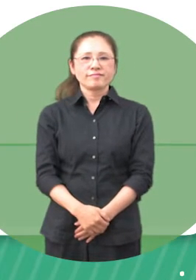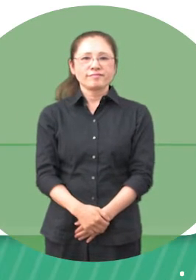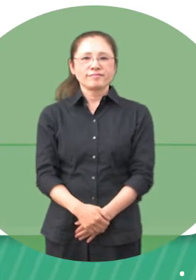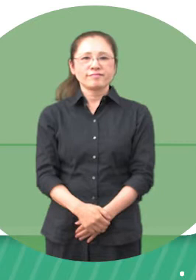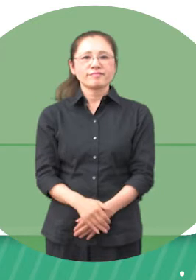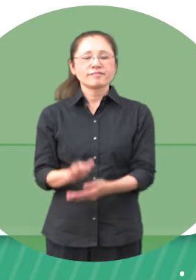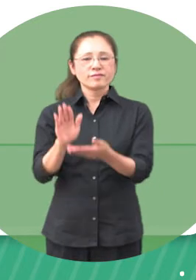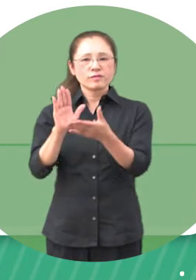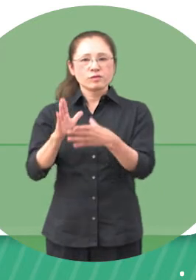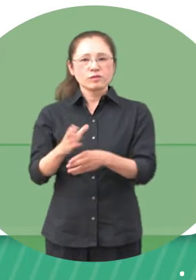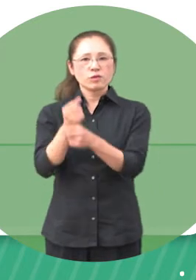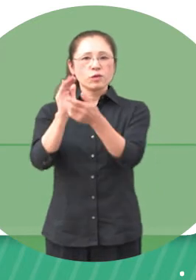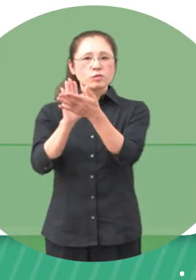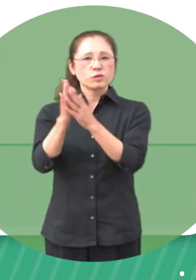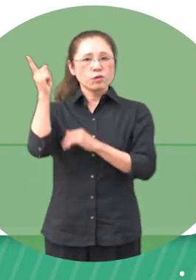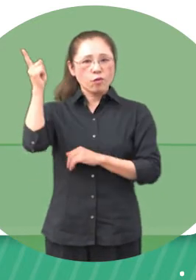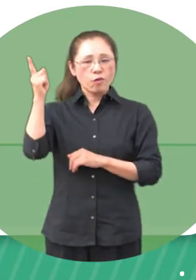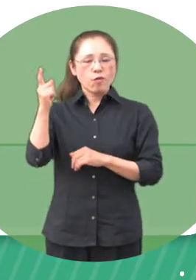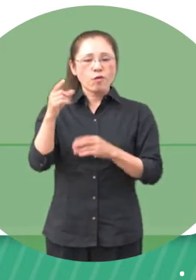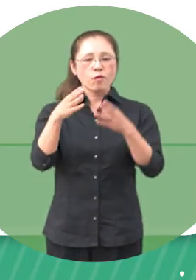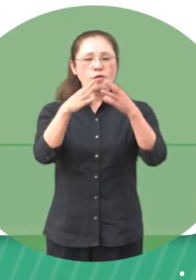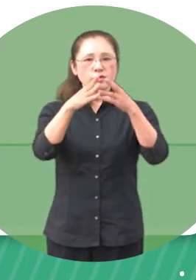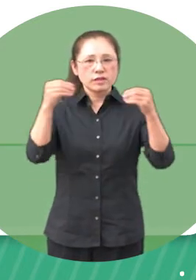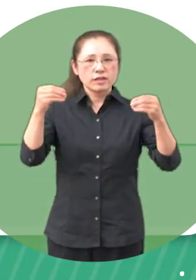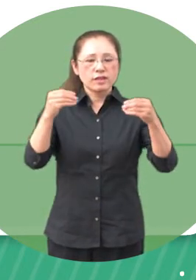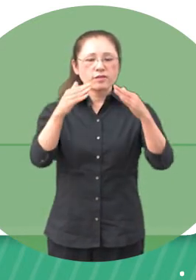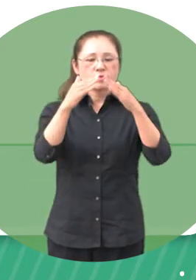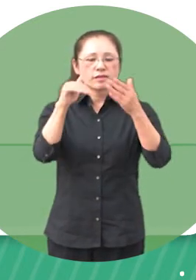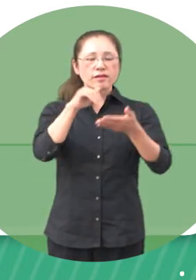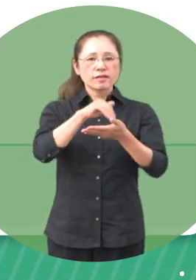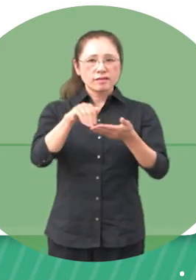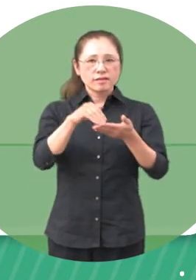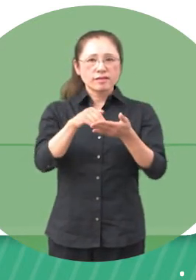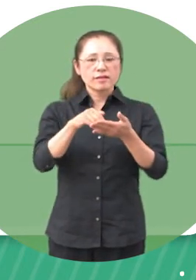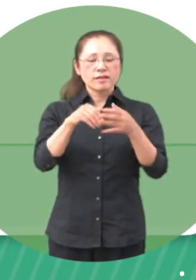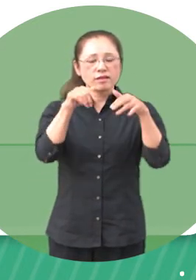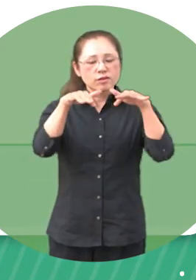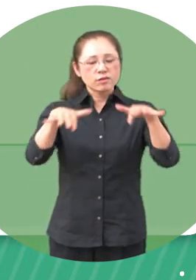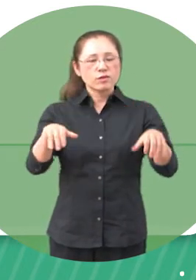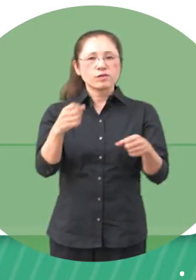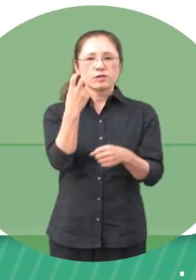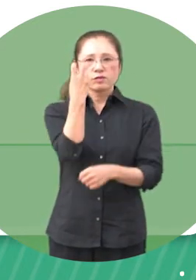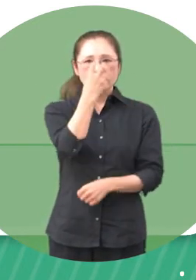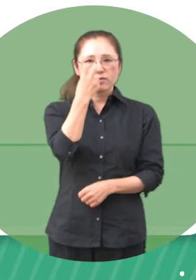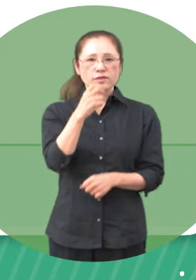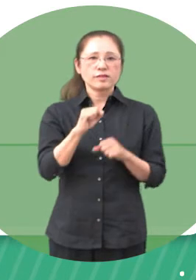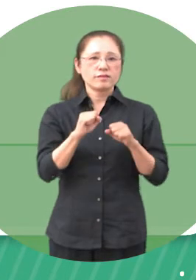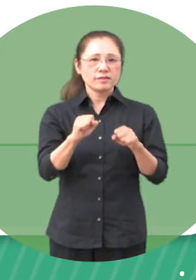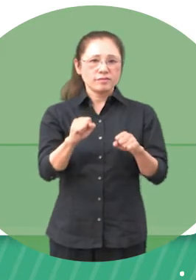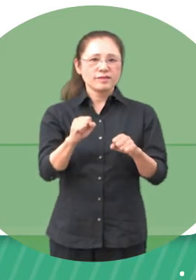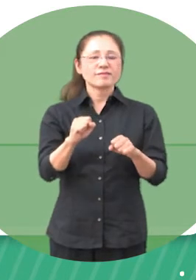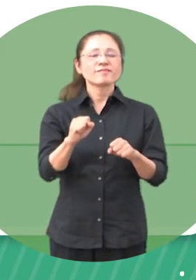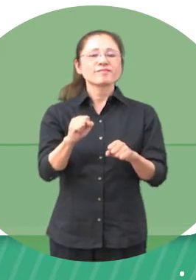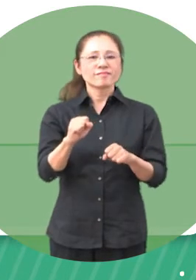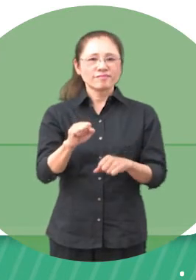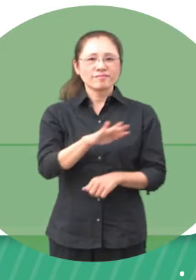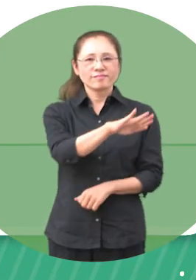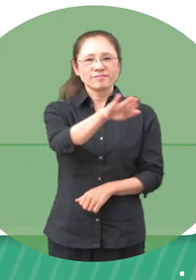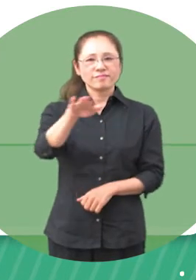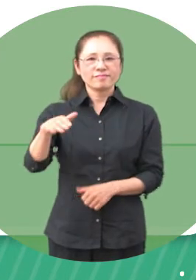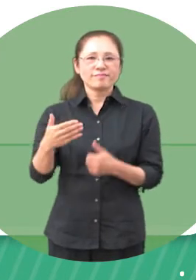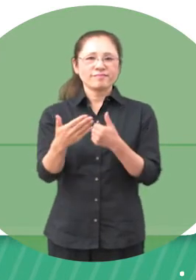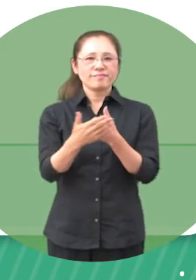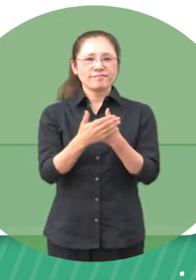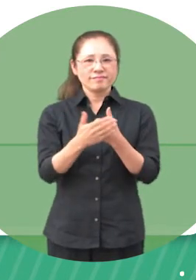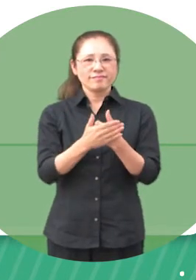総務省では県及び市町村を通じ全国家計構造調査を実施します。調